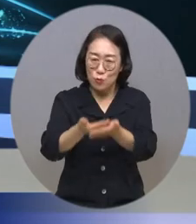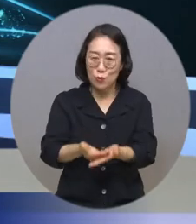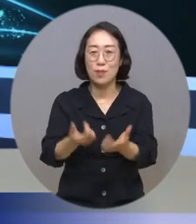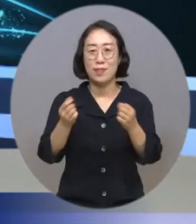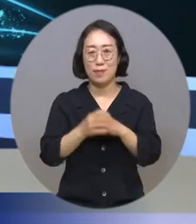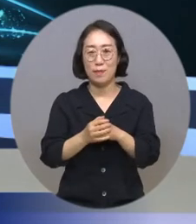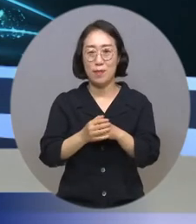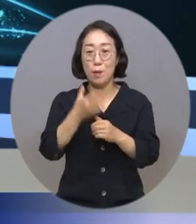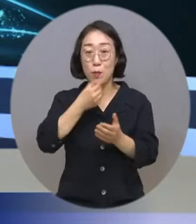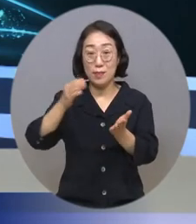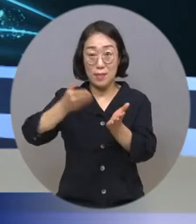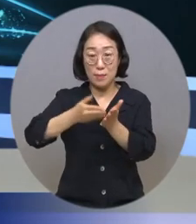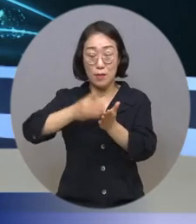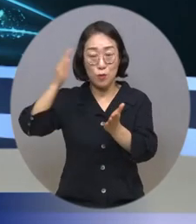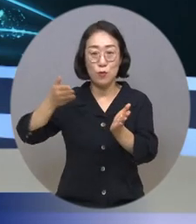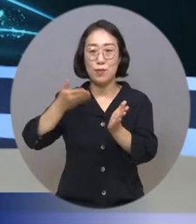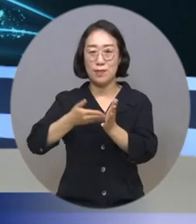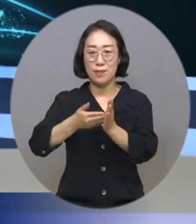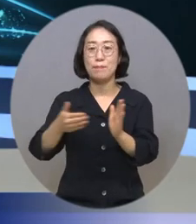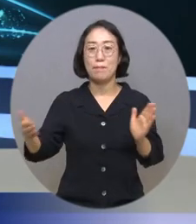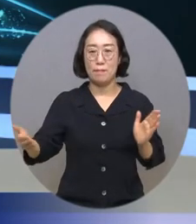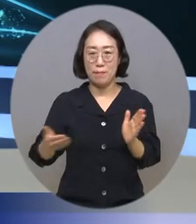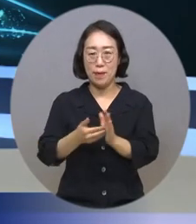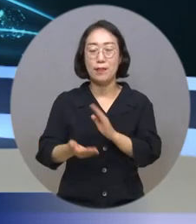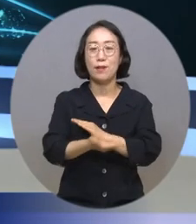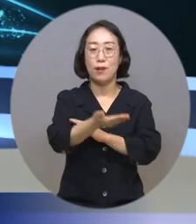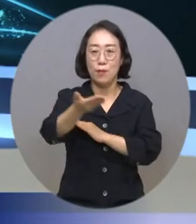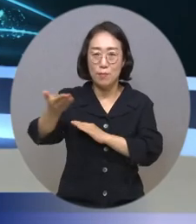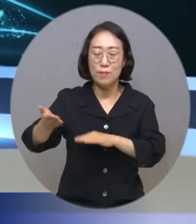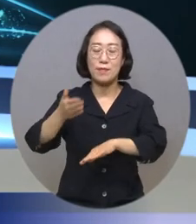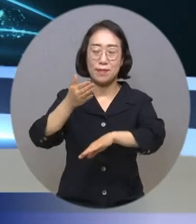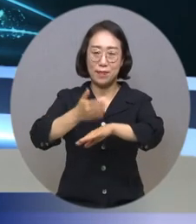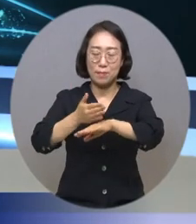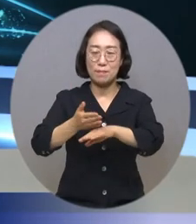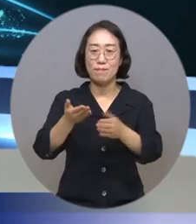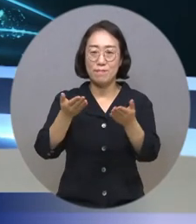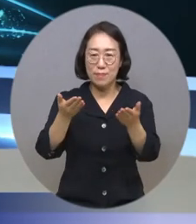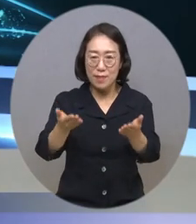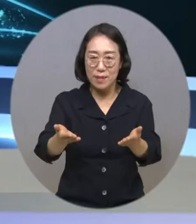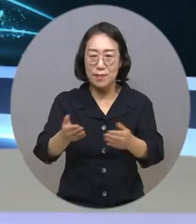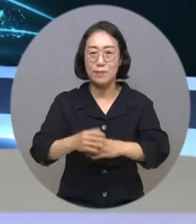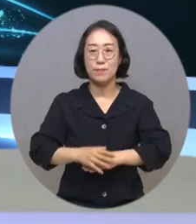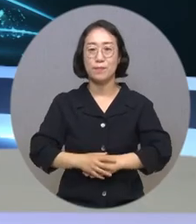이상 복지TV 뉴스를 마칩니다. 시청해주신 여러분 고맙습니다.